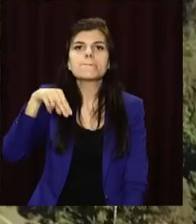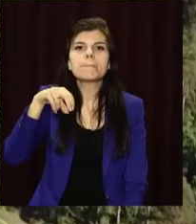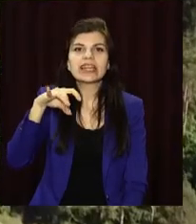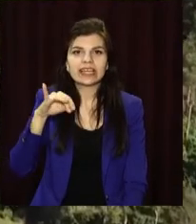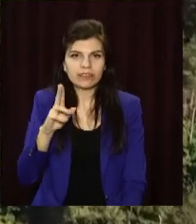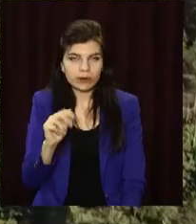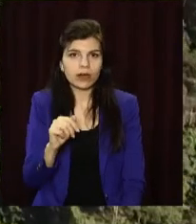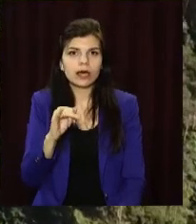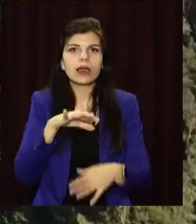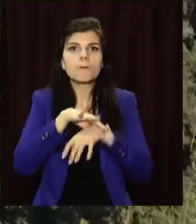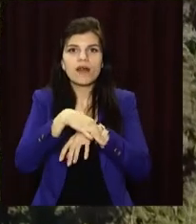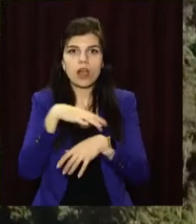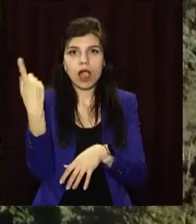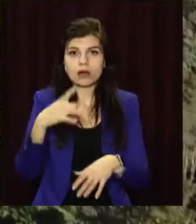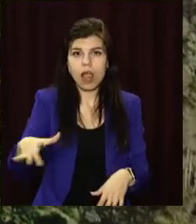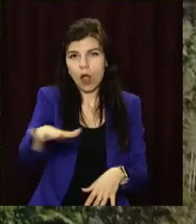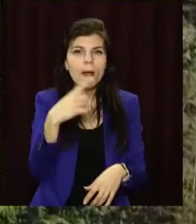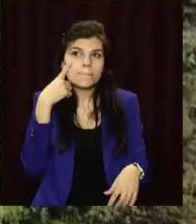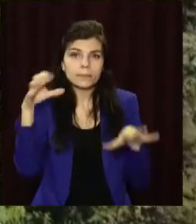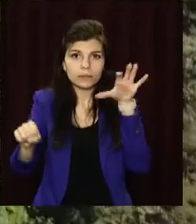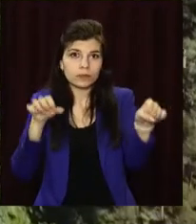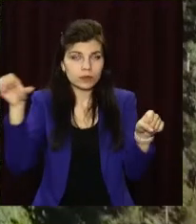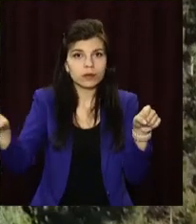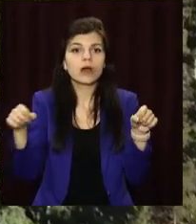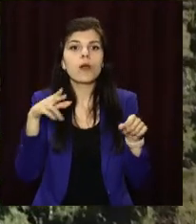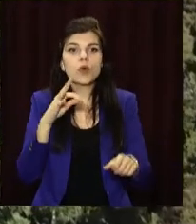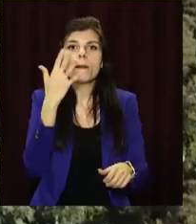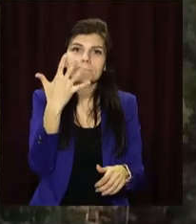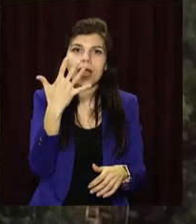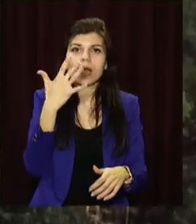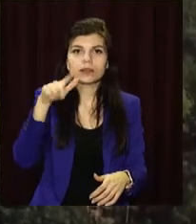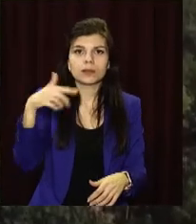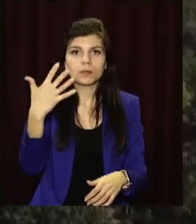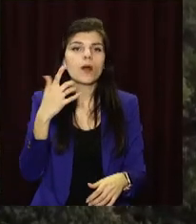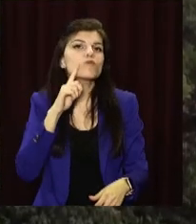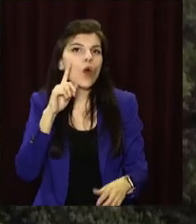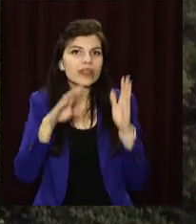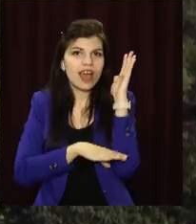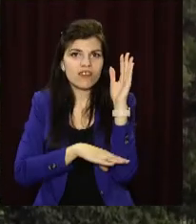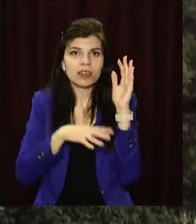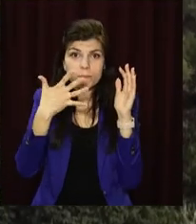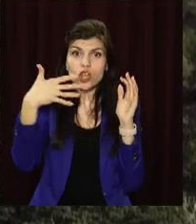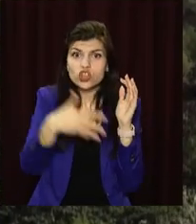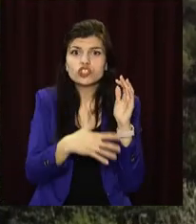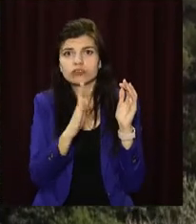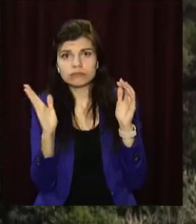Петриківському та Павлоградському районах. На кожен гектар висадять по 5,5 тисяч молодих дерев.